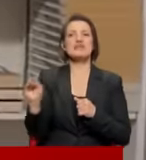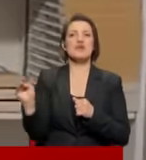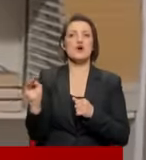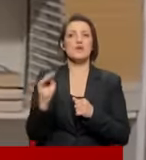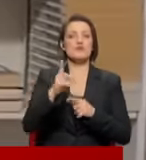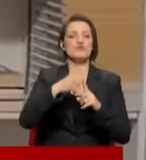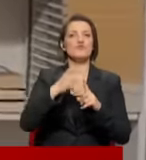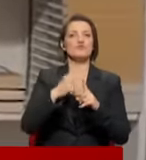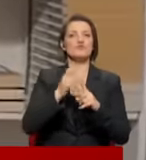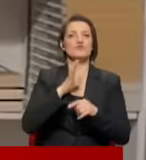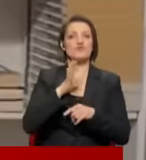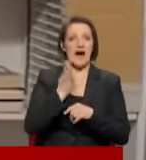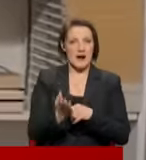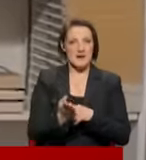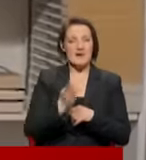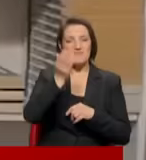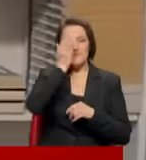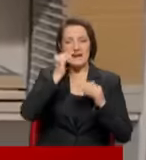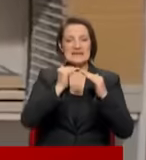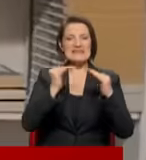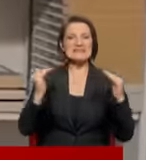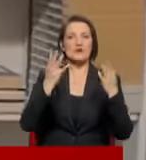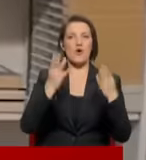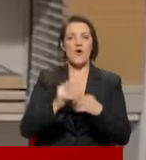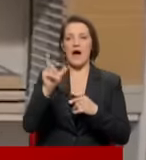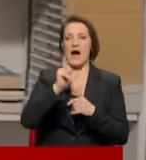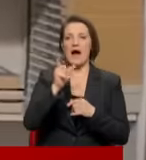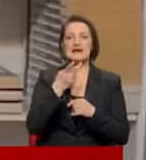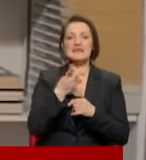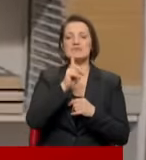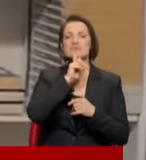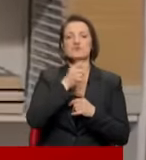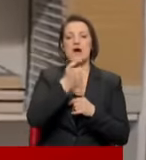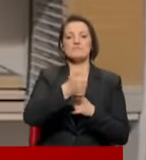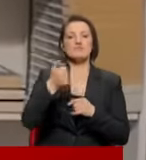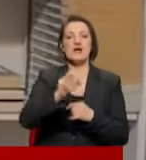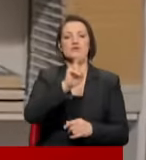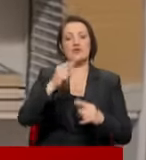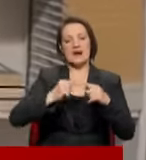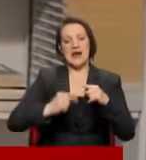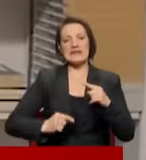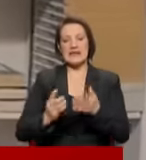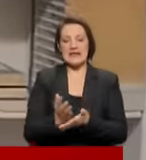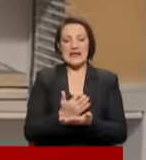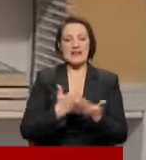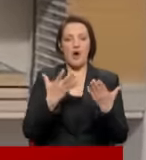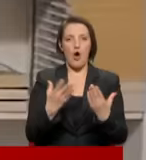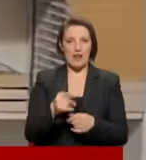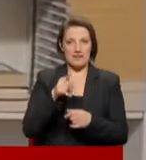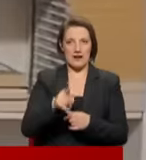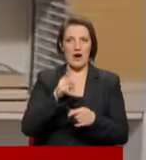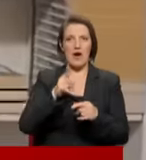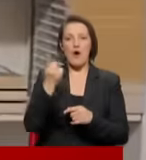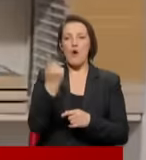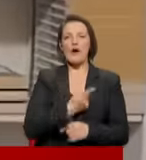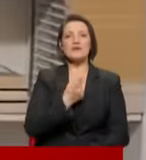civarında bir nüfus var ve yoksulluk sınırı olan aylık 2166 doların altında geliri olanların